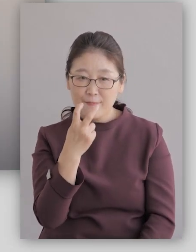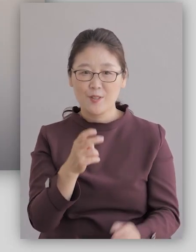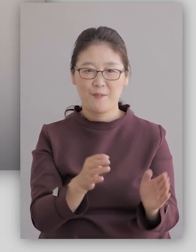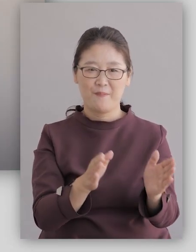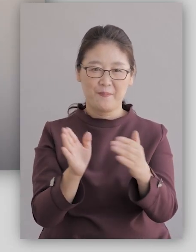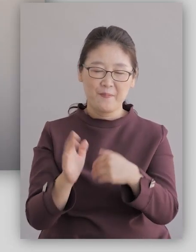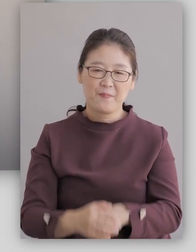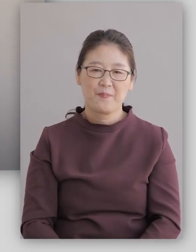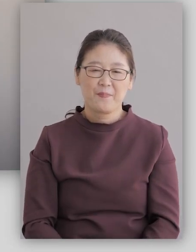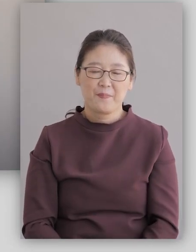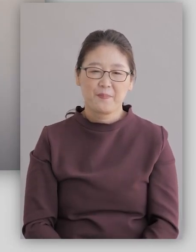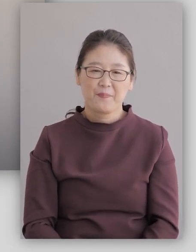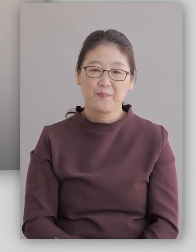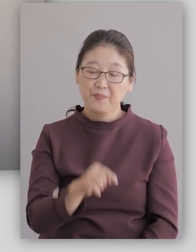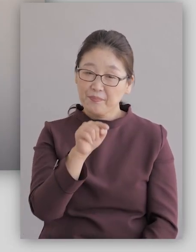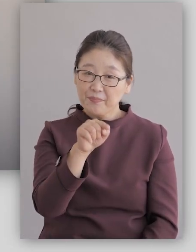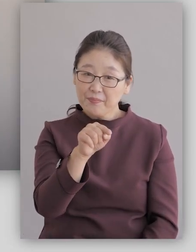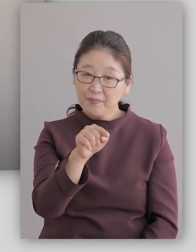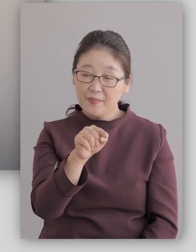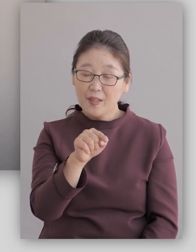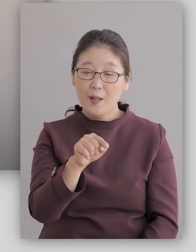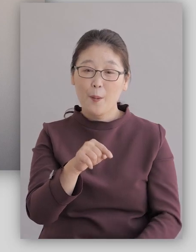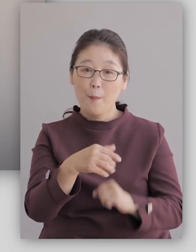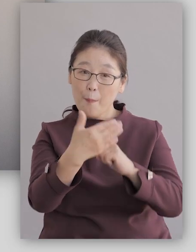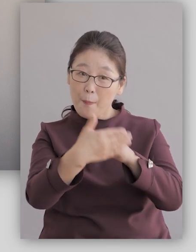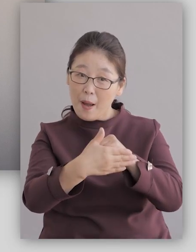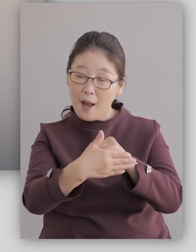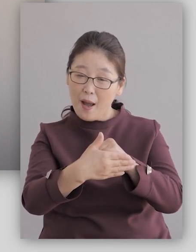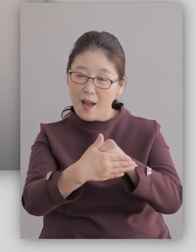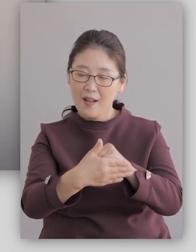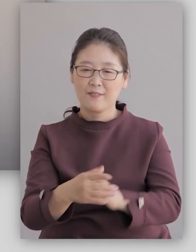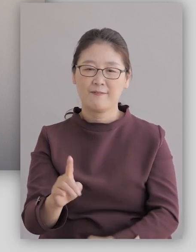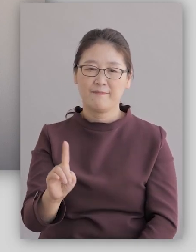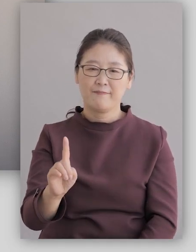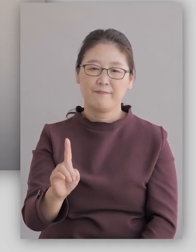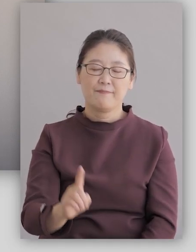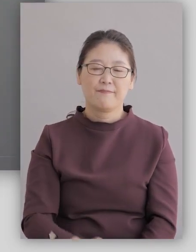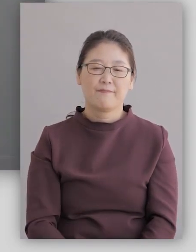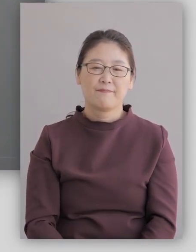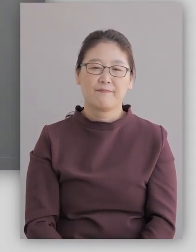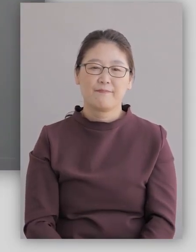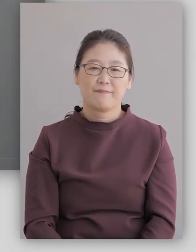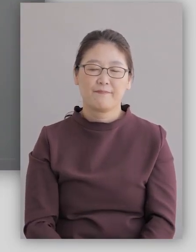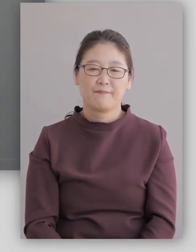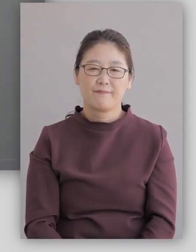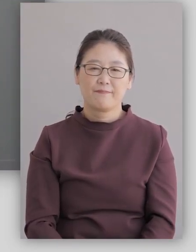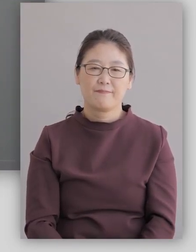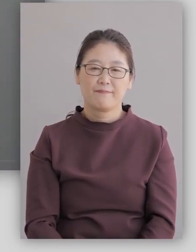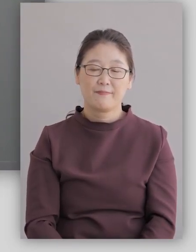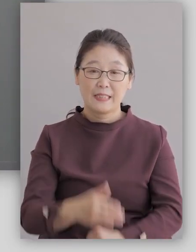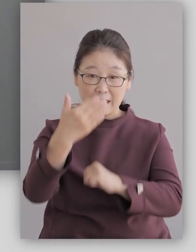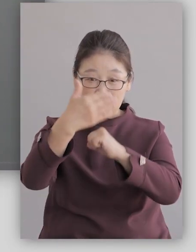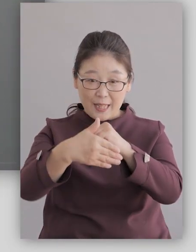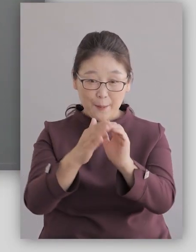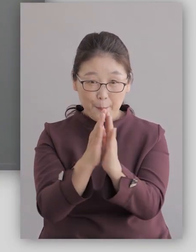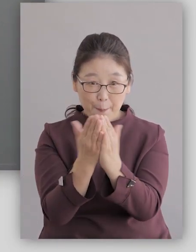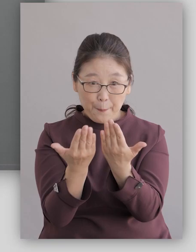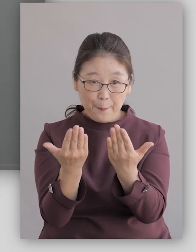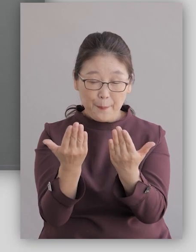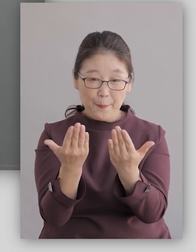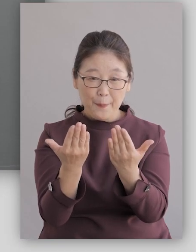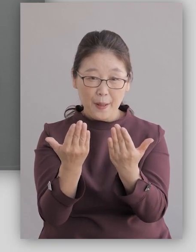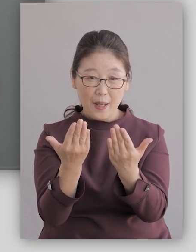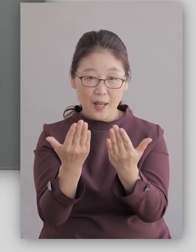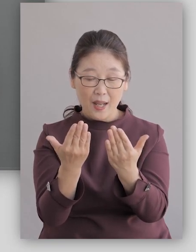흥농경 선생님의 작품도 저희가 살펴볼 수 있는데 앨범에 꽂혀 있는